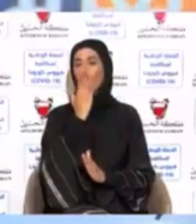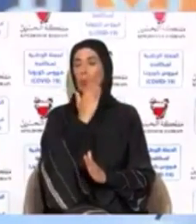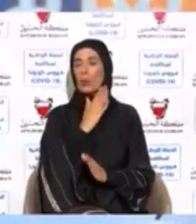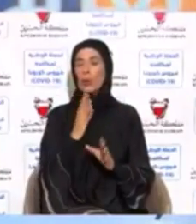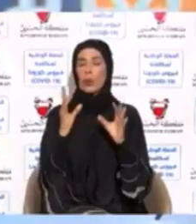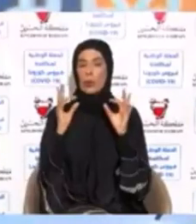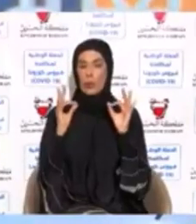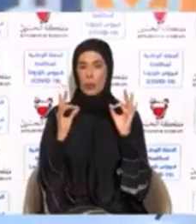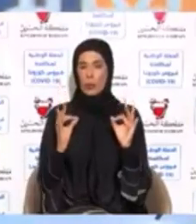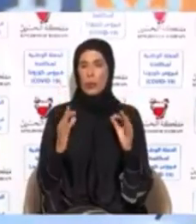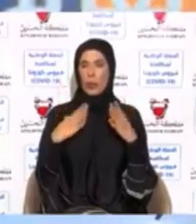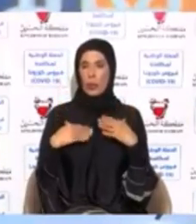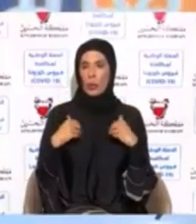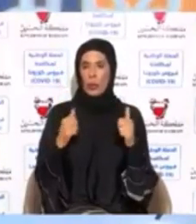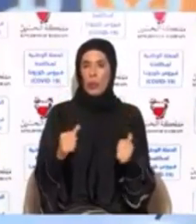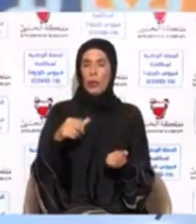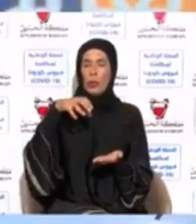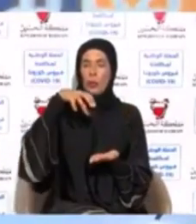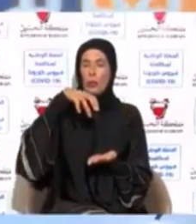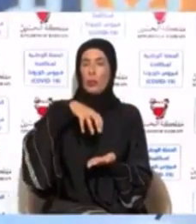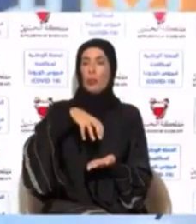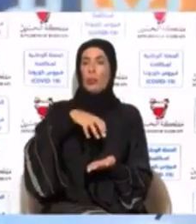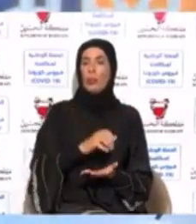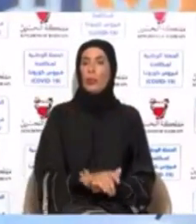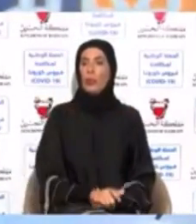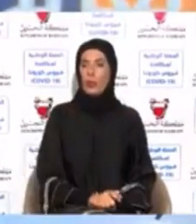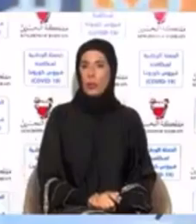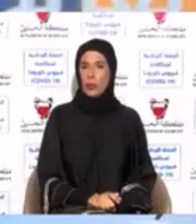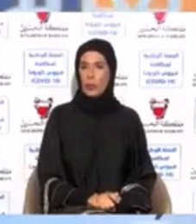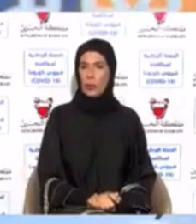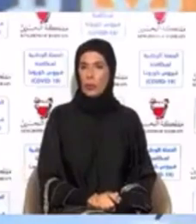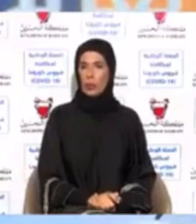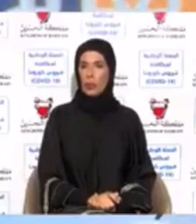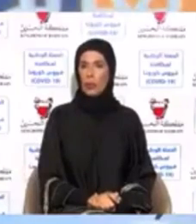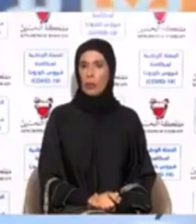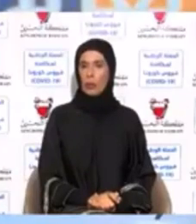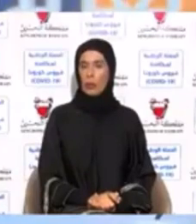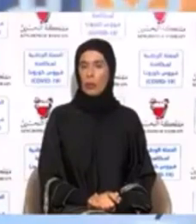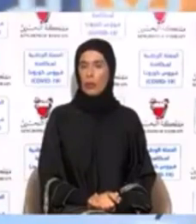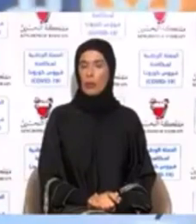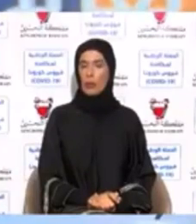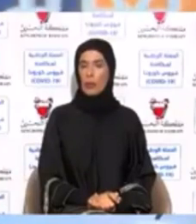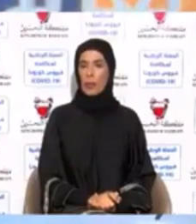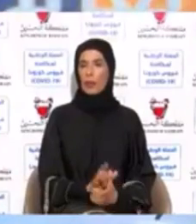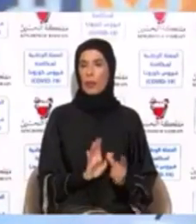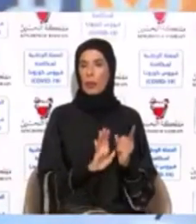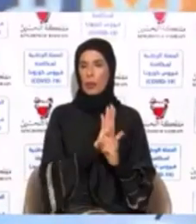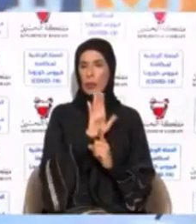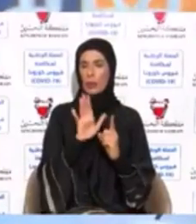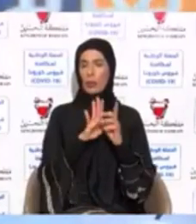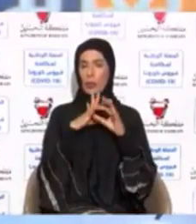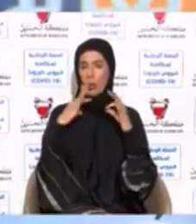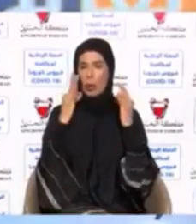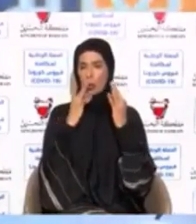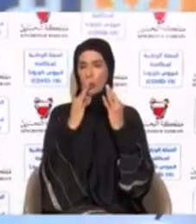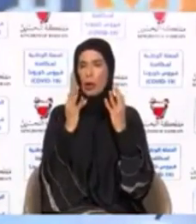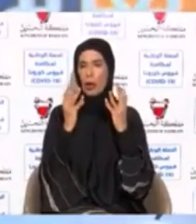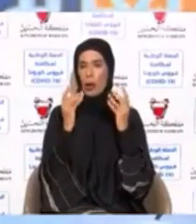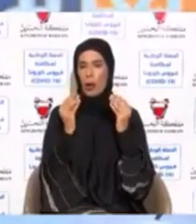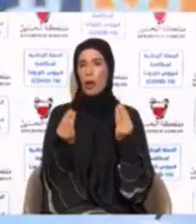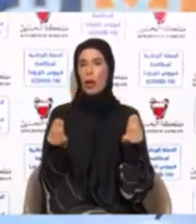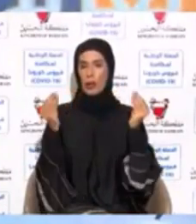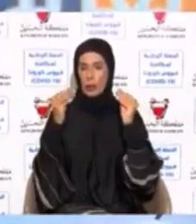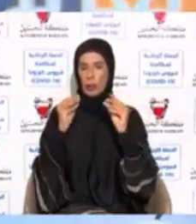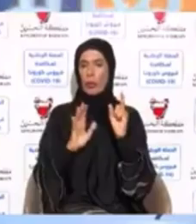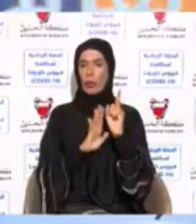عامة من صحة المكان وتهيئته، لأن فعلاً طبعاً ما يعني الأثر في المجتمع من زيادة الحالات